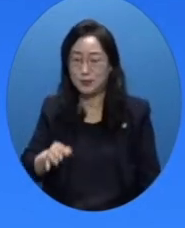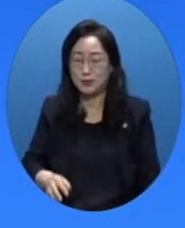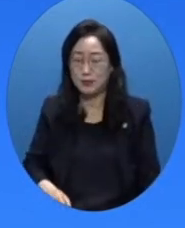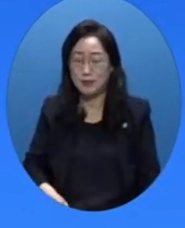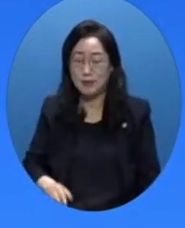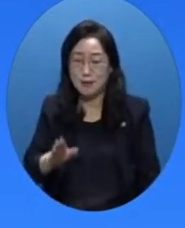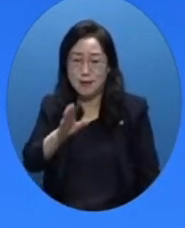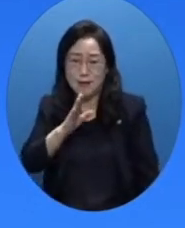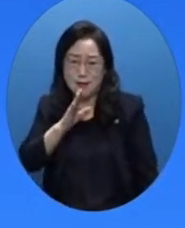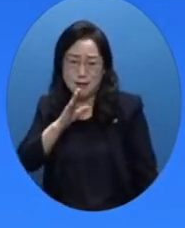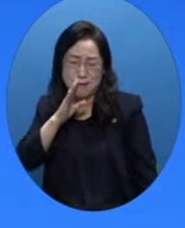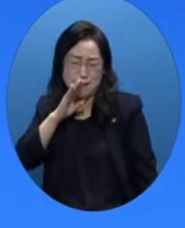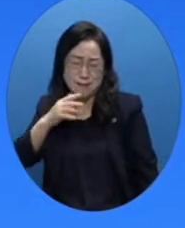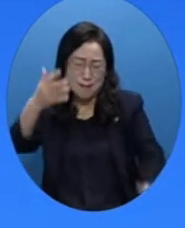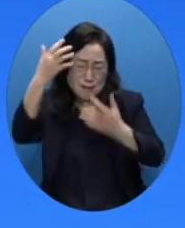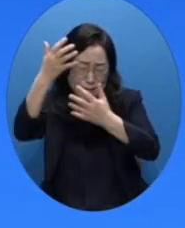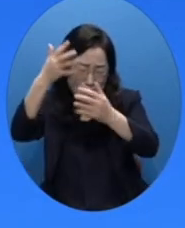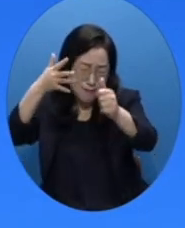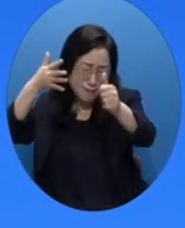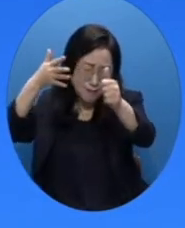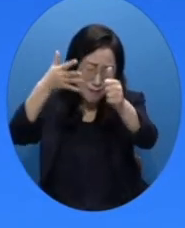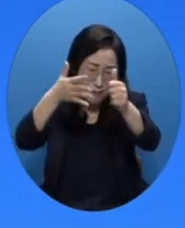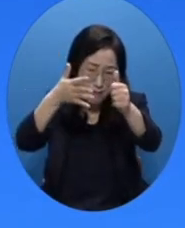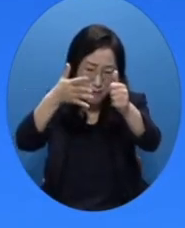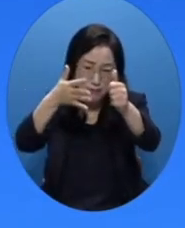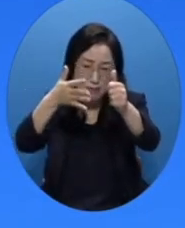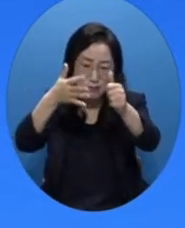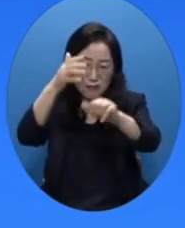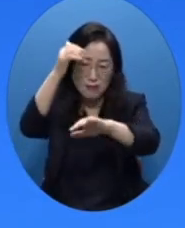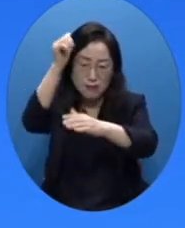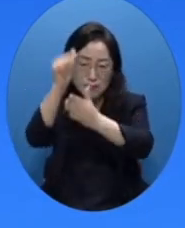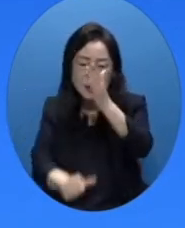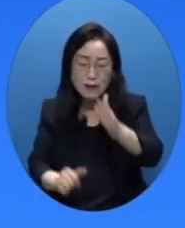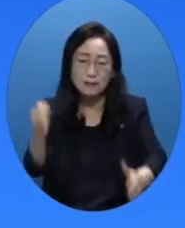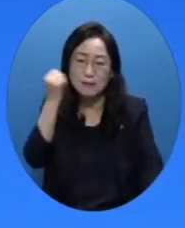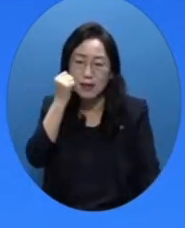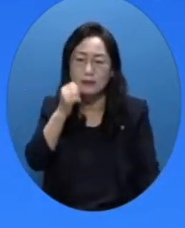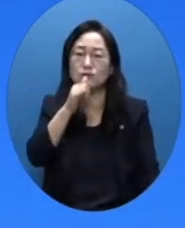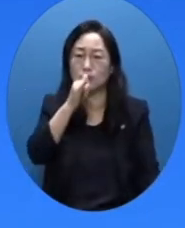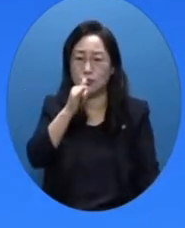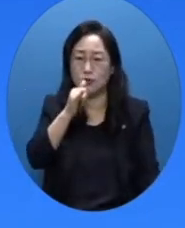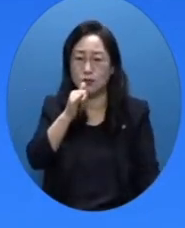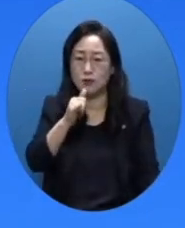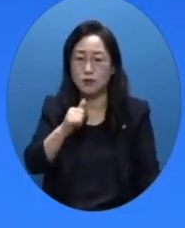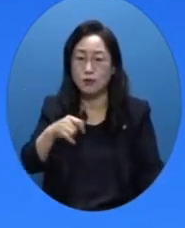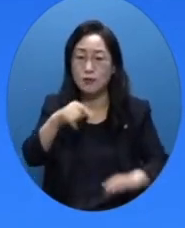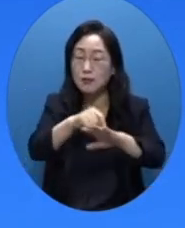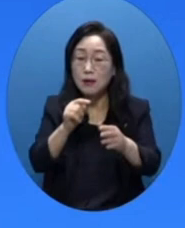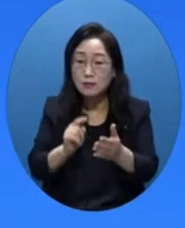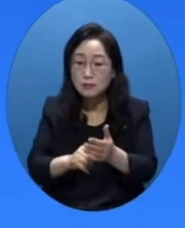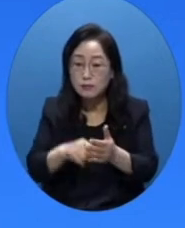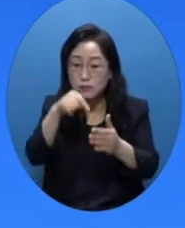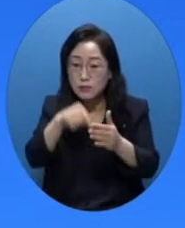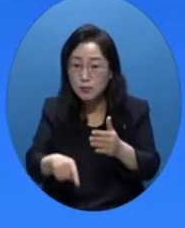걸었다가 거기서 좌절하고 실패하는 사람이 꽤 많이 있습니다. 그것이 또 하나의 나의 암락이 되는